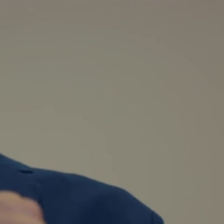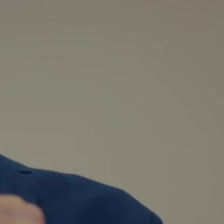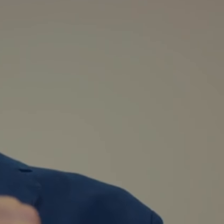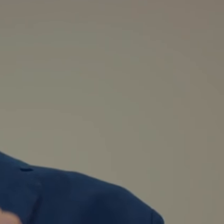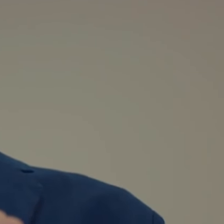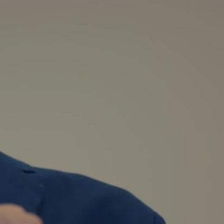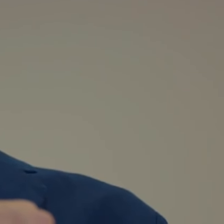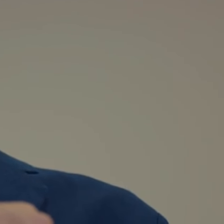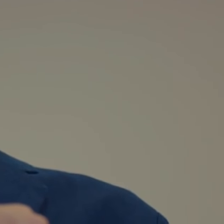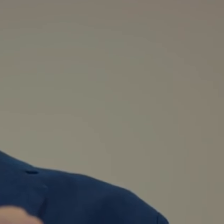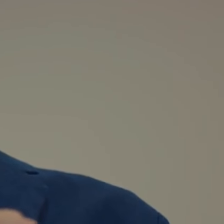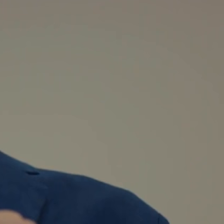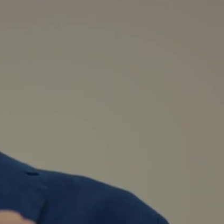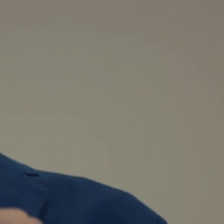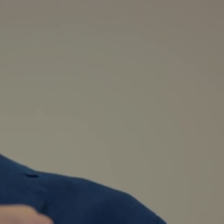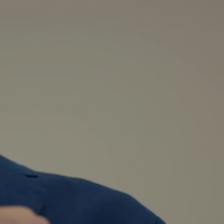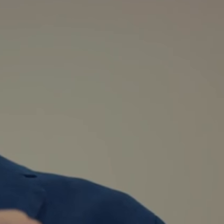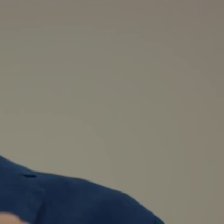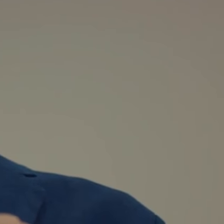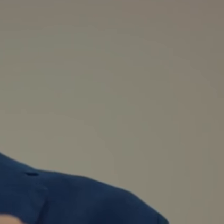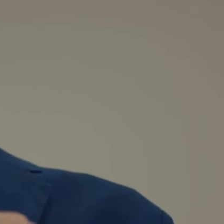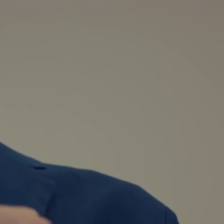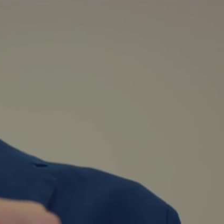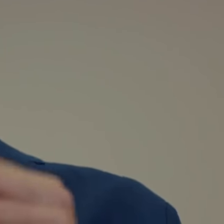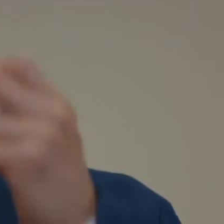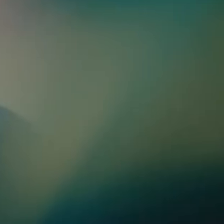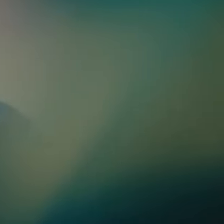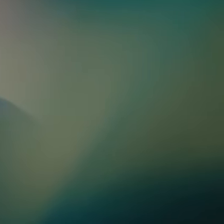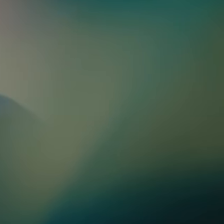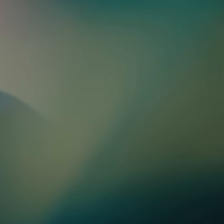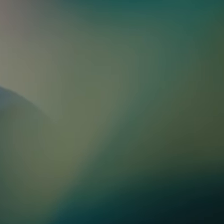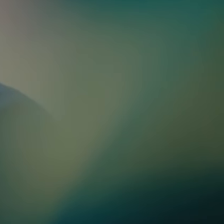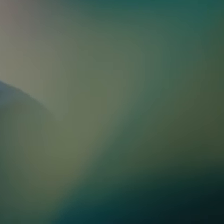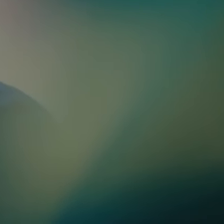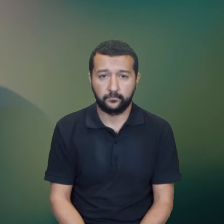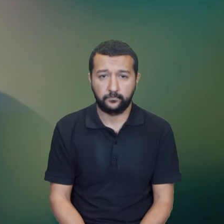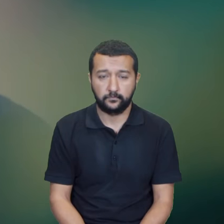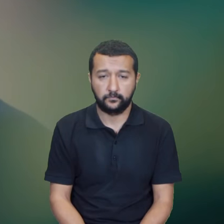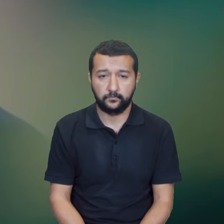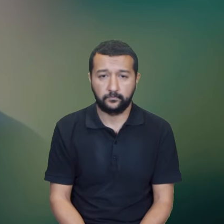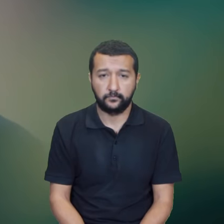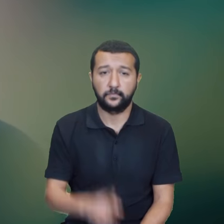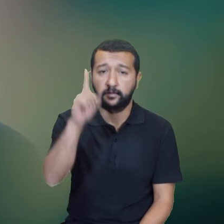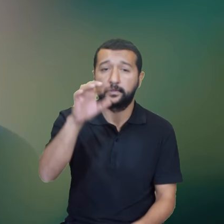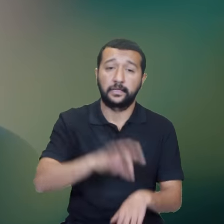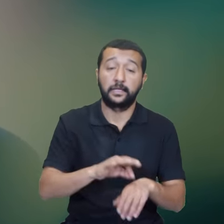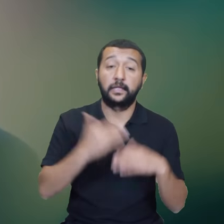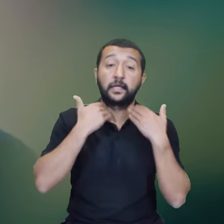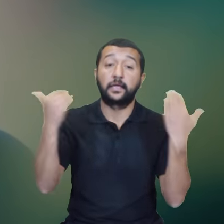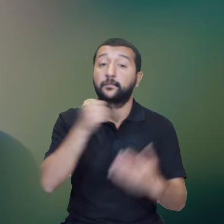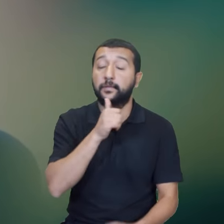Hakime verip vermemekte kararsız kapağını tırnakları arasında ezerek geçti. Bir saniye hakim